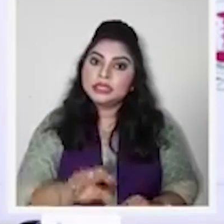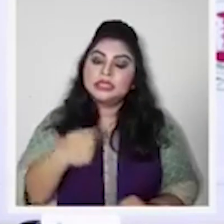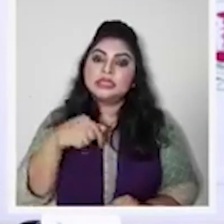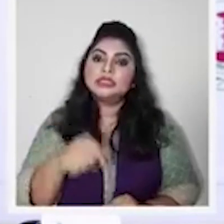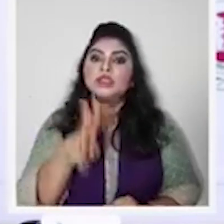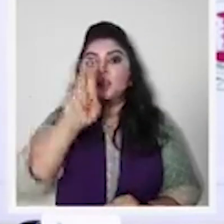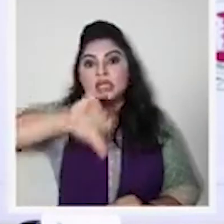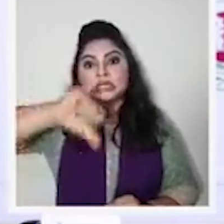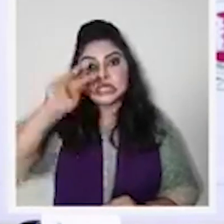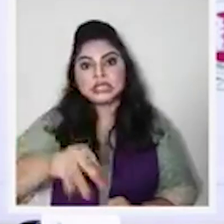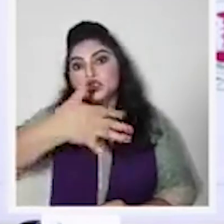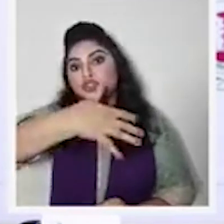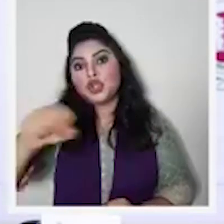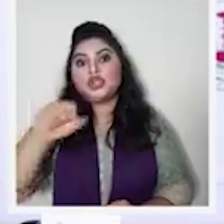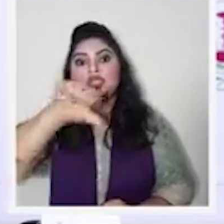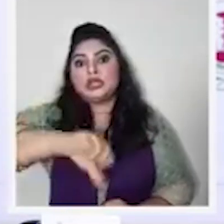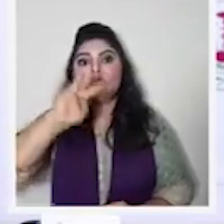347,618 জন। বর্তমানে কোয়ারেন্টাইনে আছেন